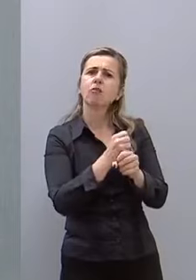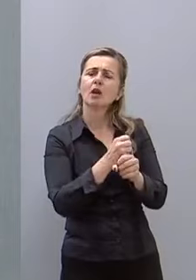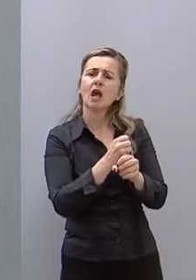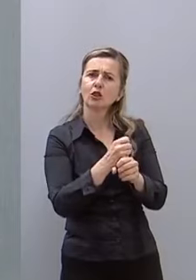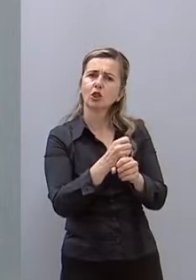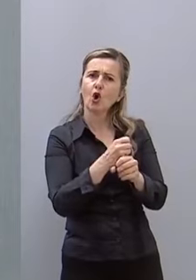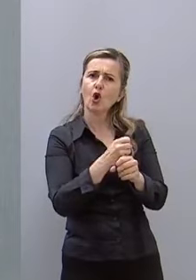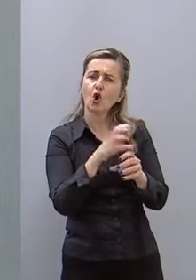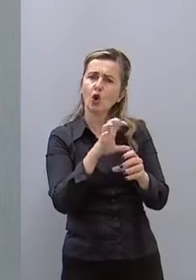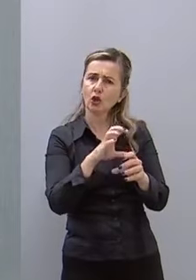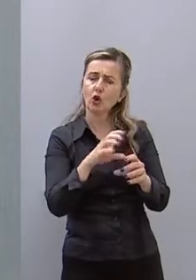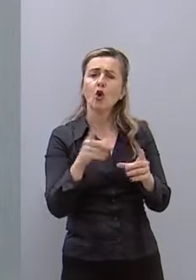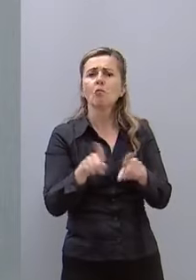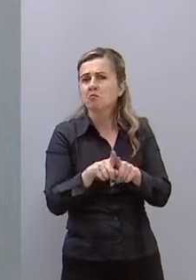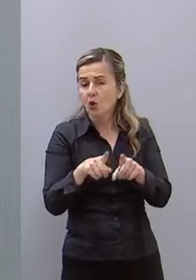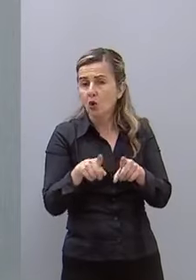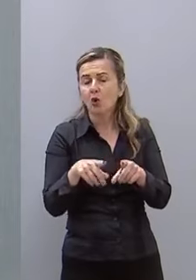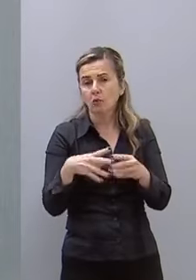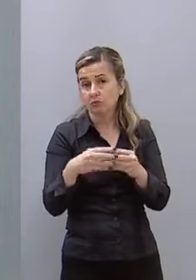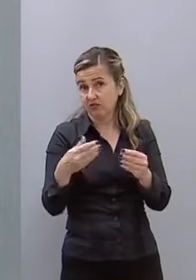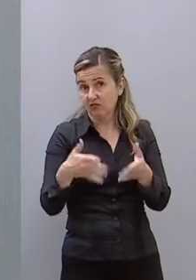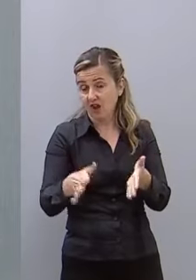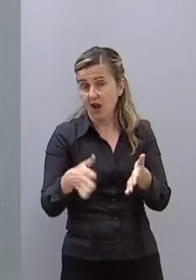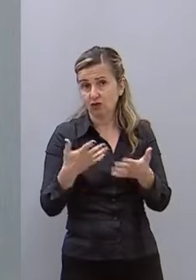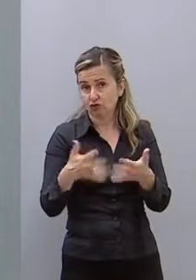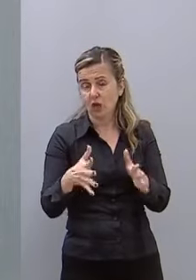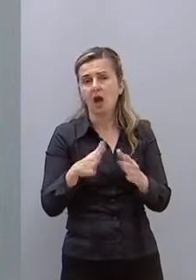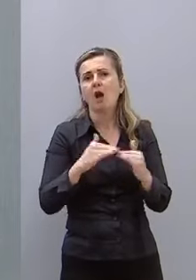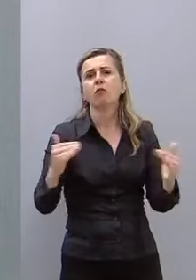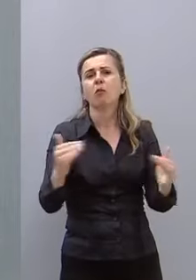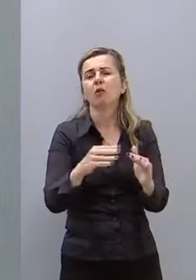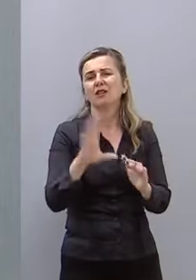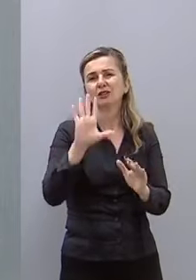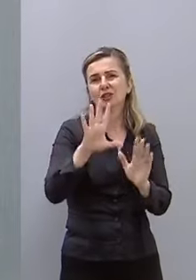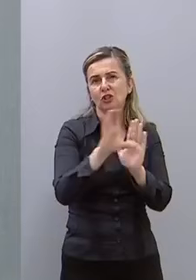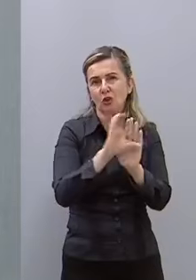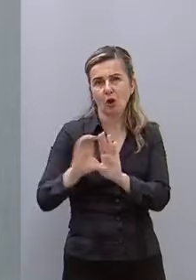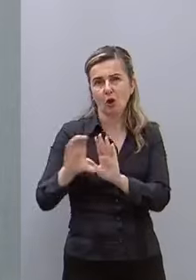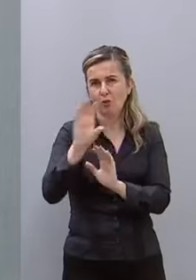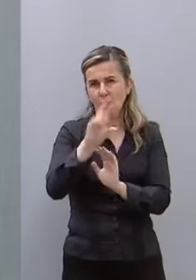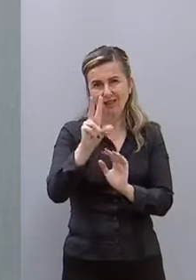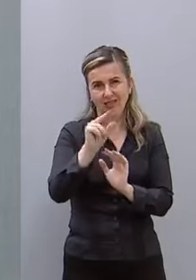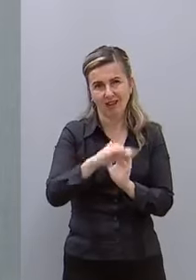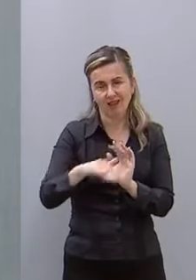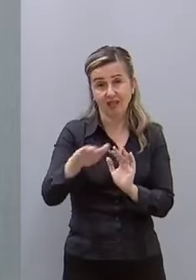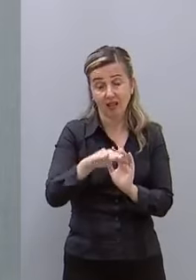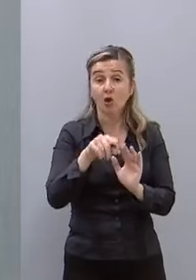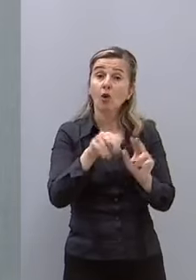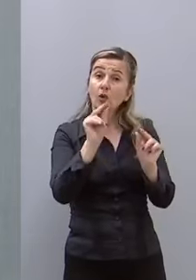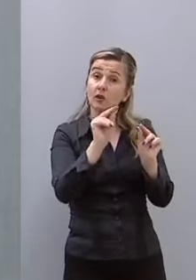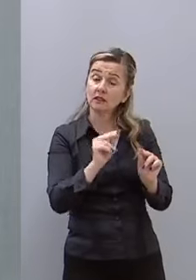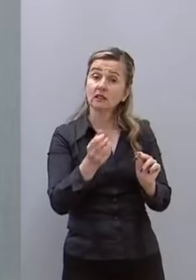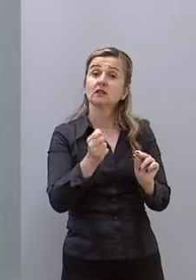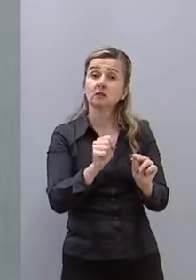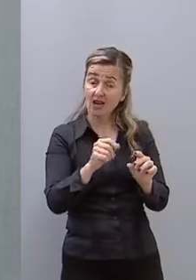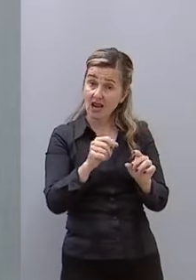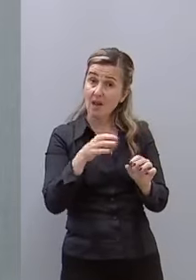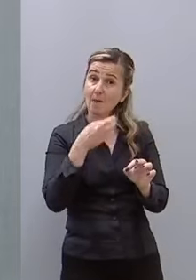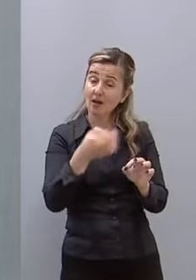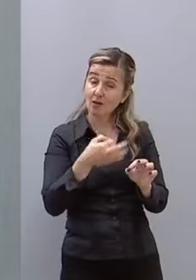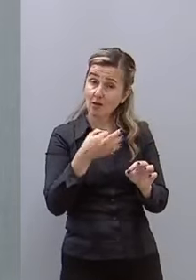come stiamo facendo sulle sulla popolazione dei cinque comuni questi sono testa ancora sperimentali